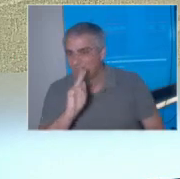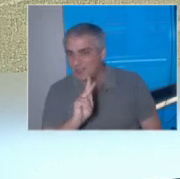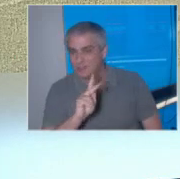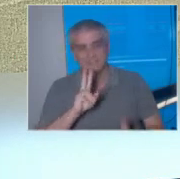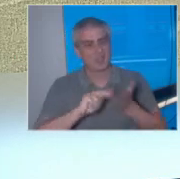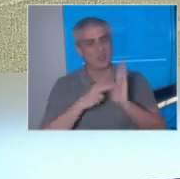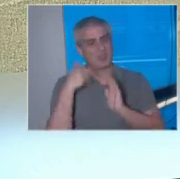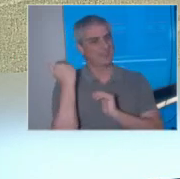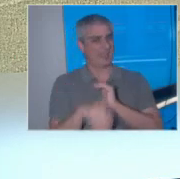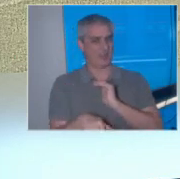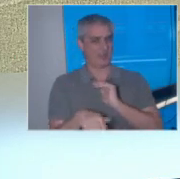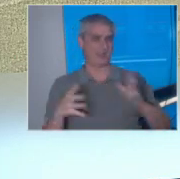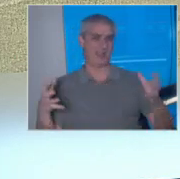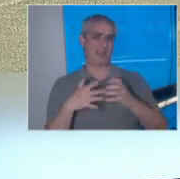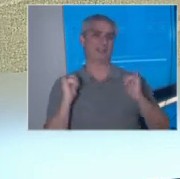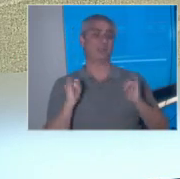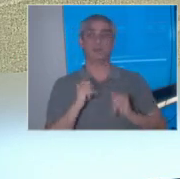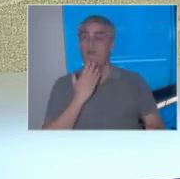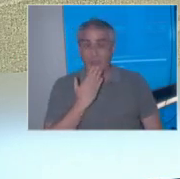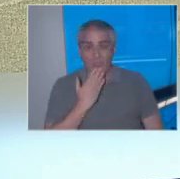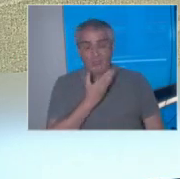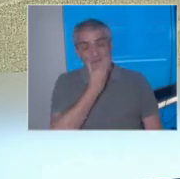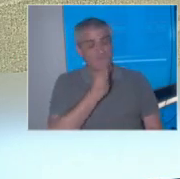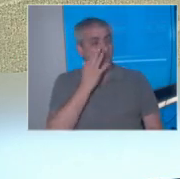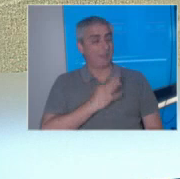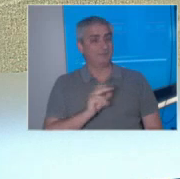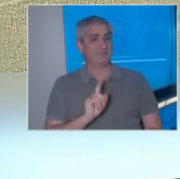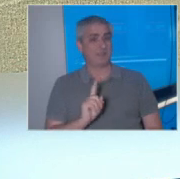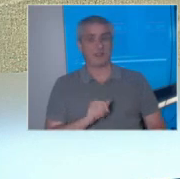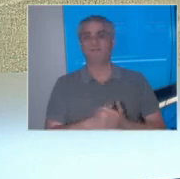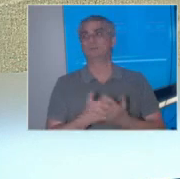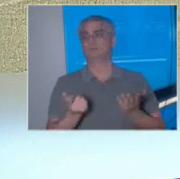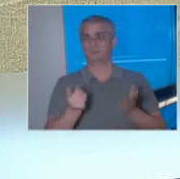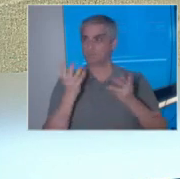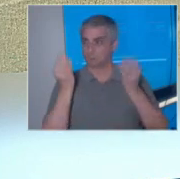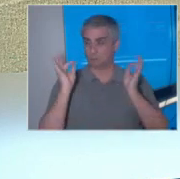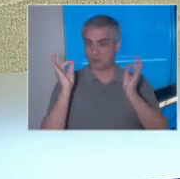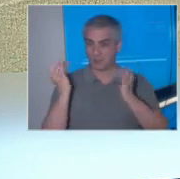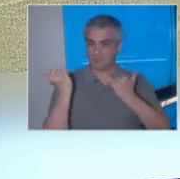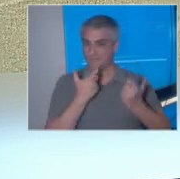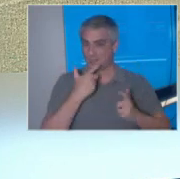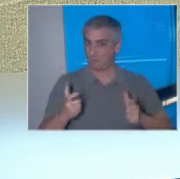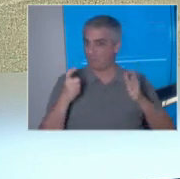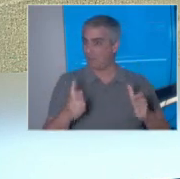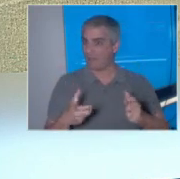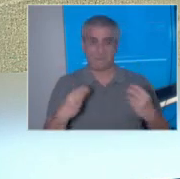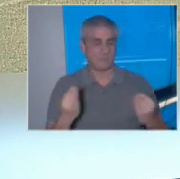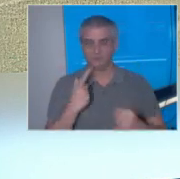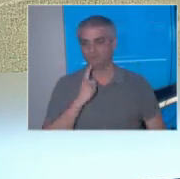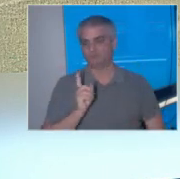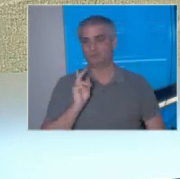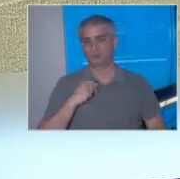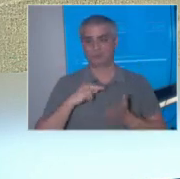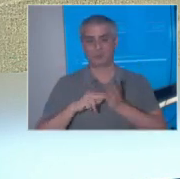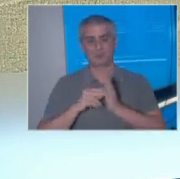התוכנית האחרונה לכנס החורף. יפה, וואי, לא שמתי לב. את האחרונה. יהיה משהו מיוחד, הבאת איזה הוגה, איזה משהו. לא, כי יש לנו